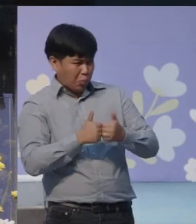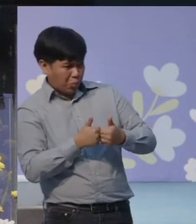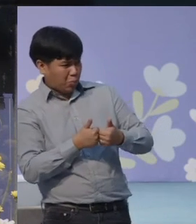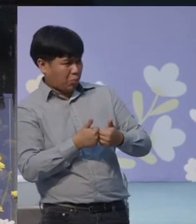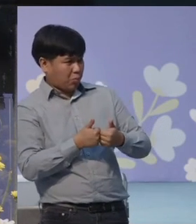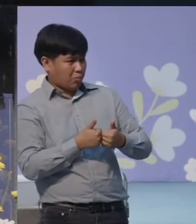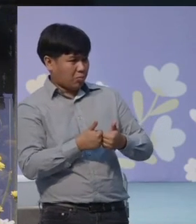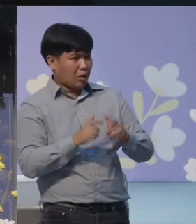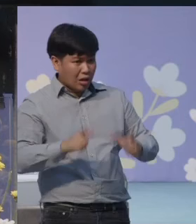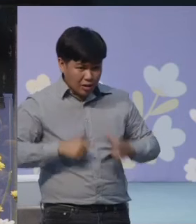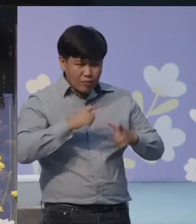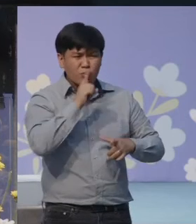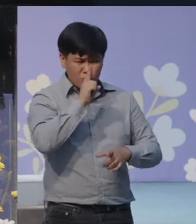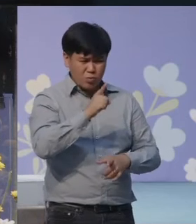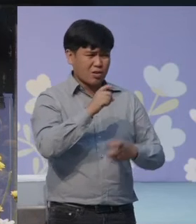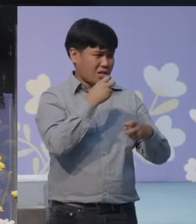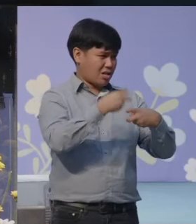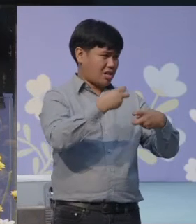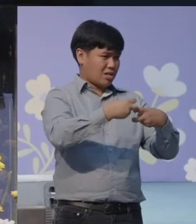Mahirap ang buhay.